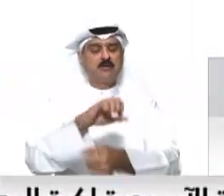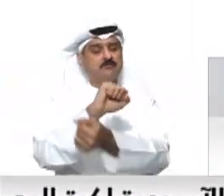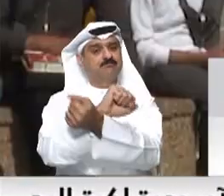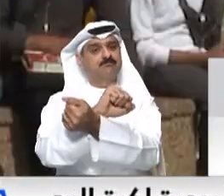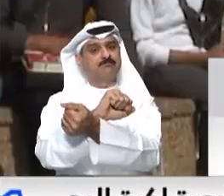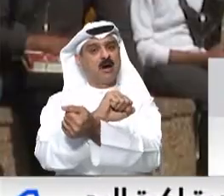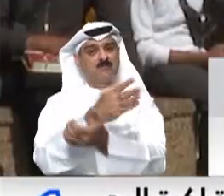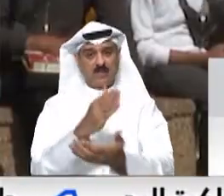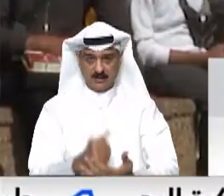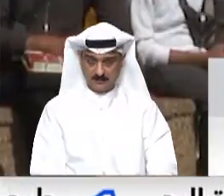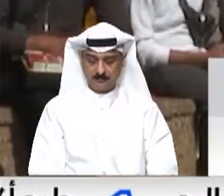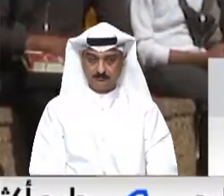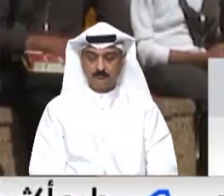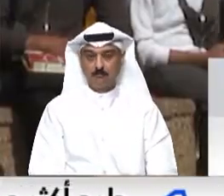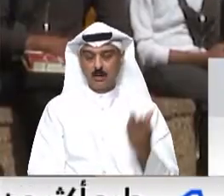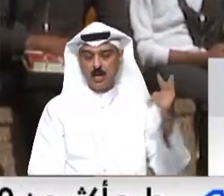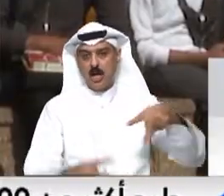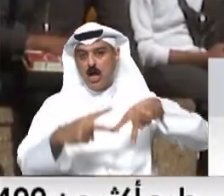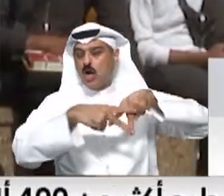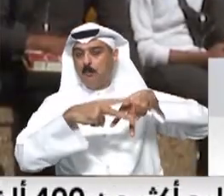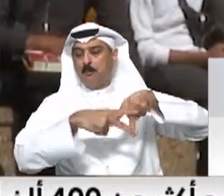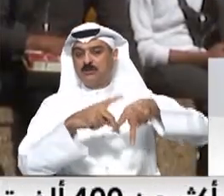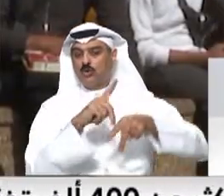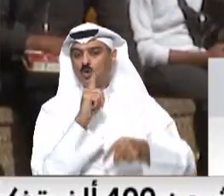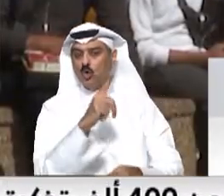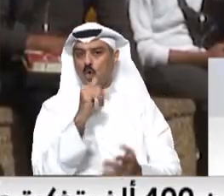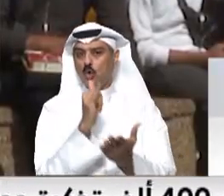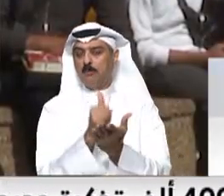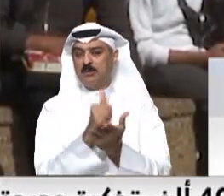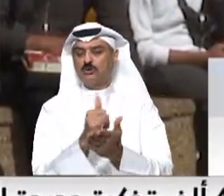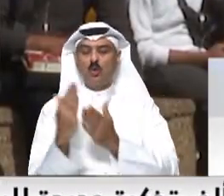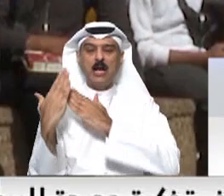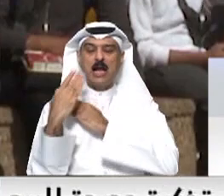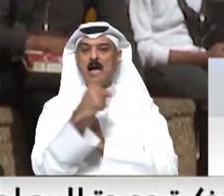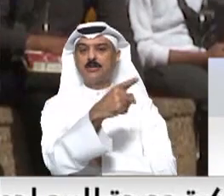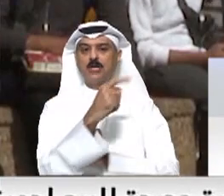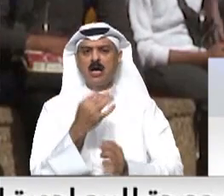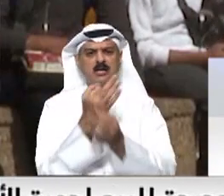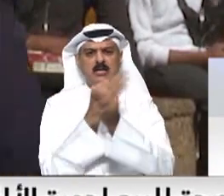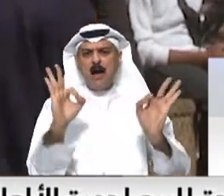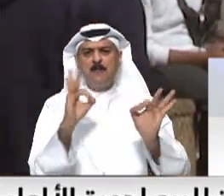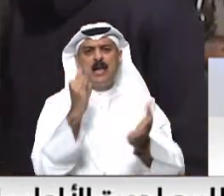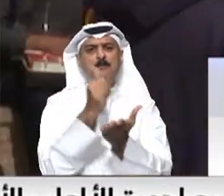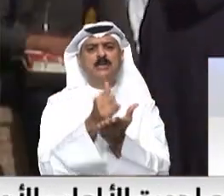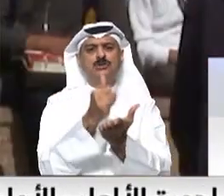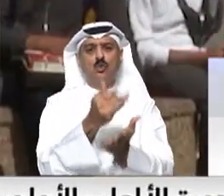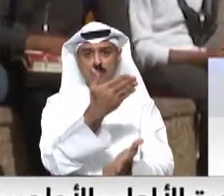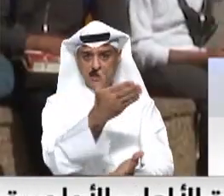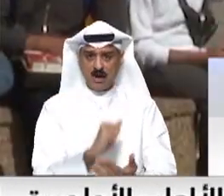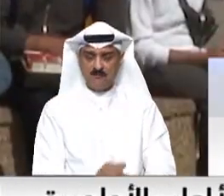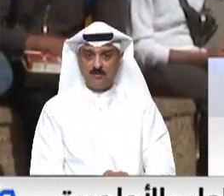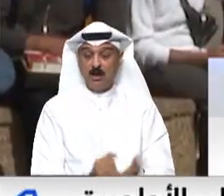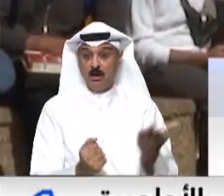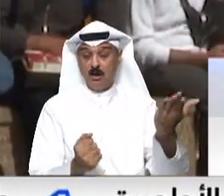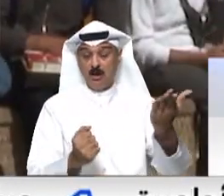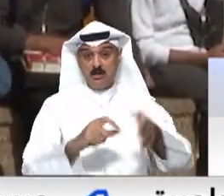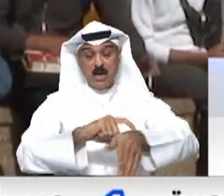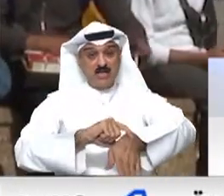سلمية. يتحمل الاحتلال الإسرائيلي المسؤولية الكاملة عن حياة الزملاء